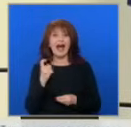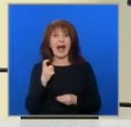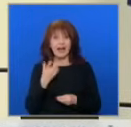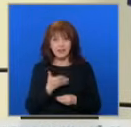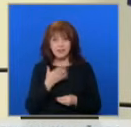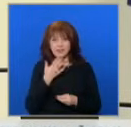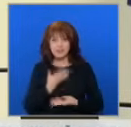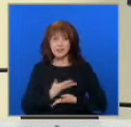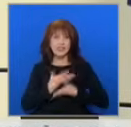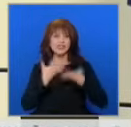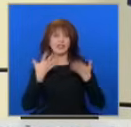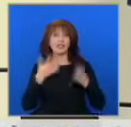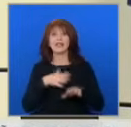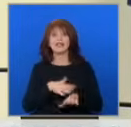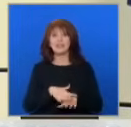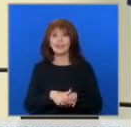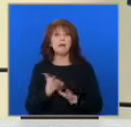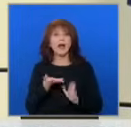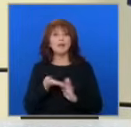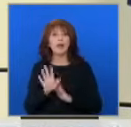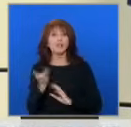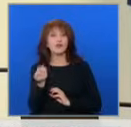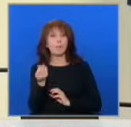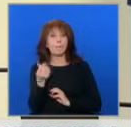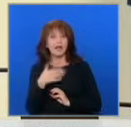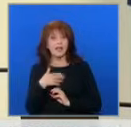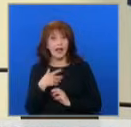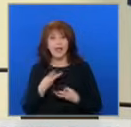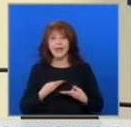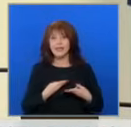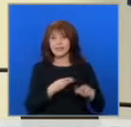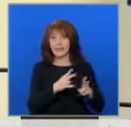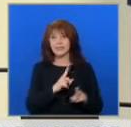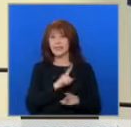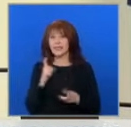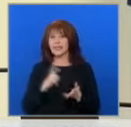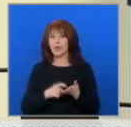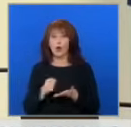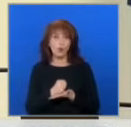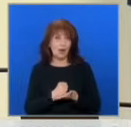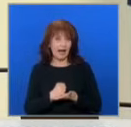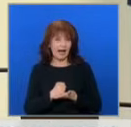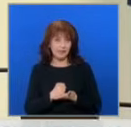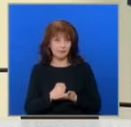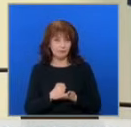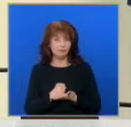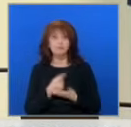на системата, къде отиват парите ни, изнасят ли се незаконно лекарства. Затова